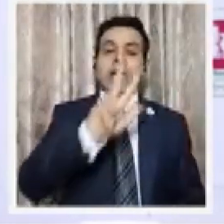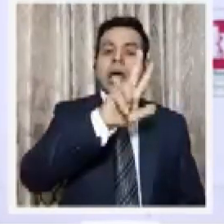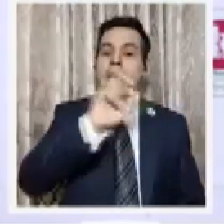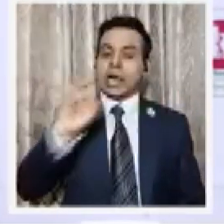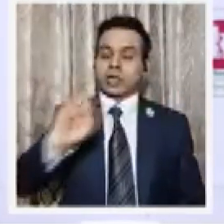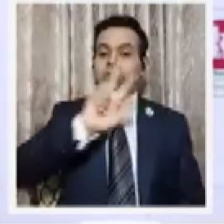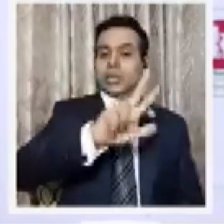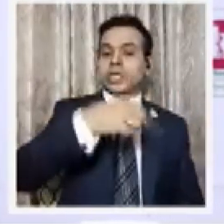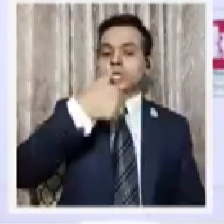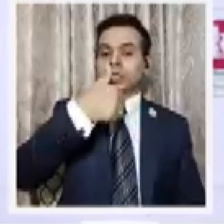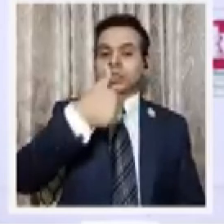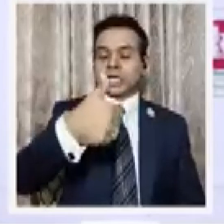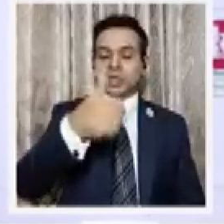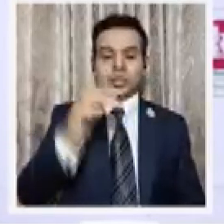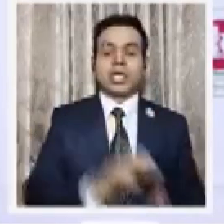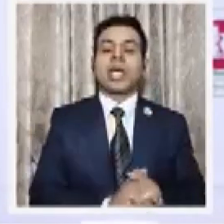41 থেকে 50 বছর 431 জন,